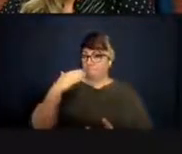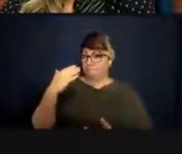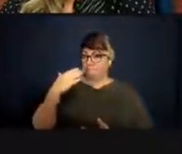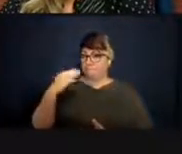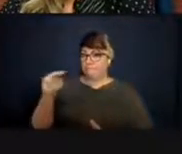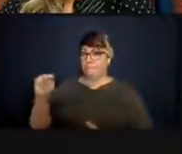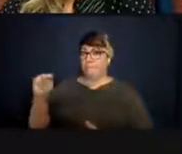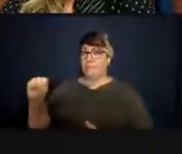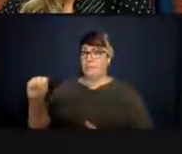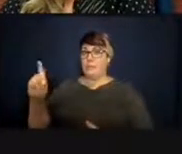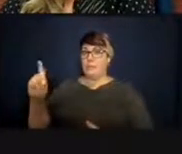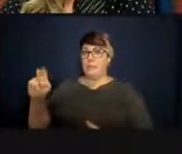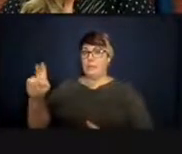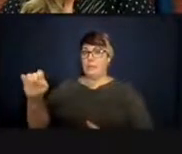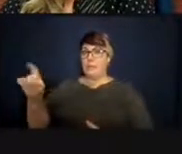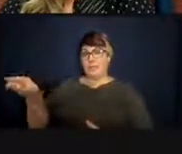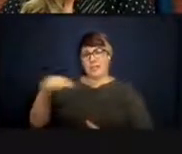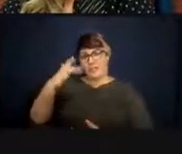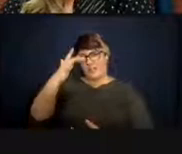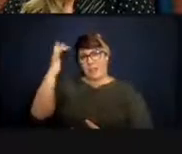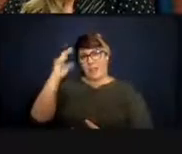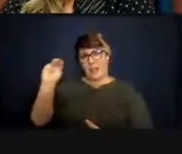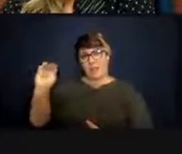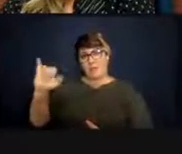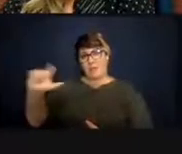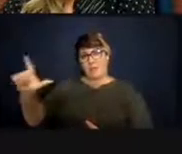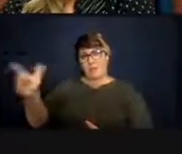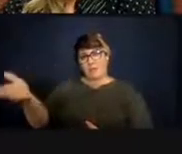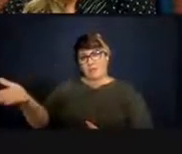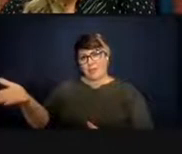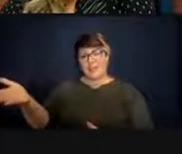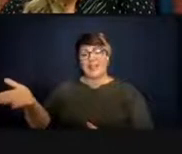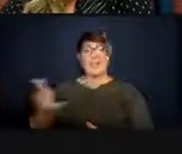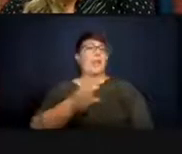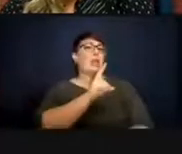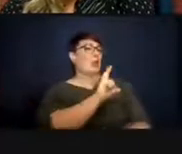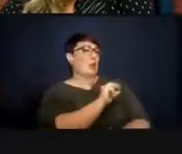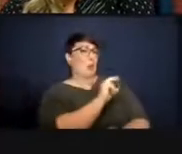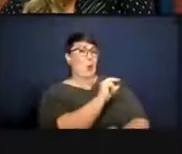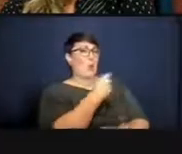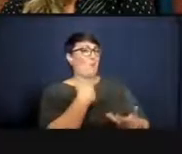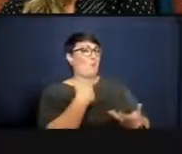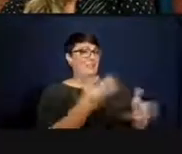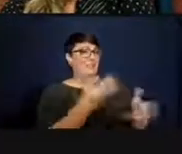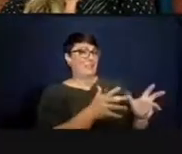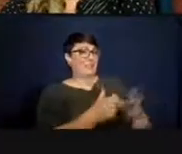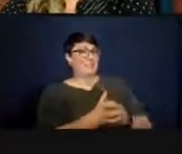Duncan. Manabud, mash tafadhali endelea.